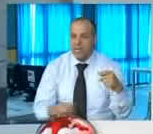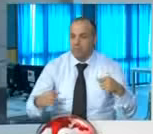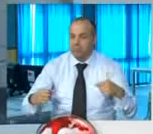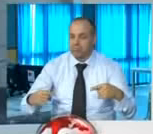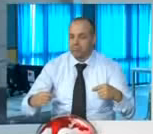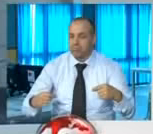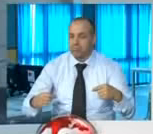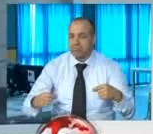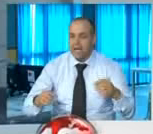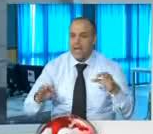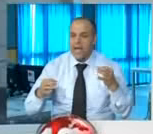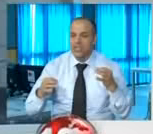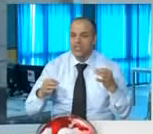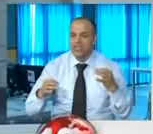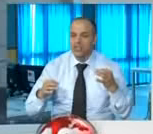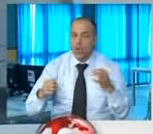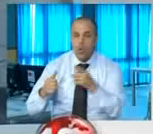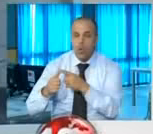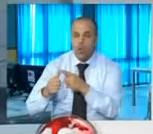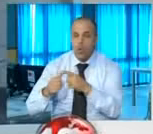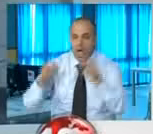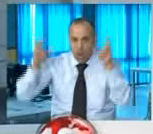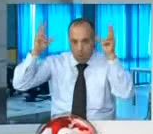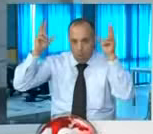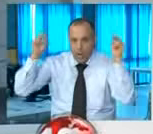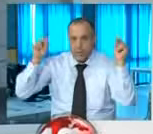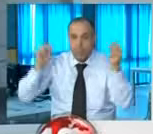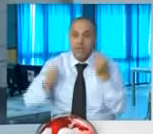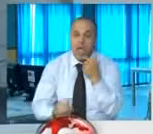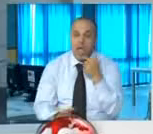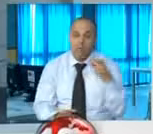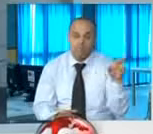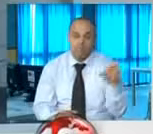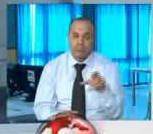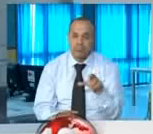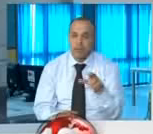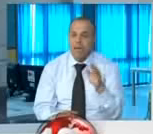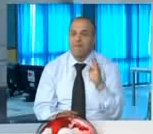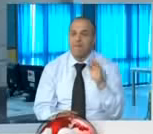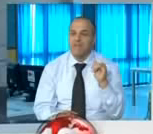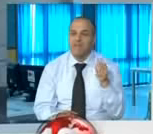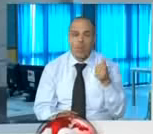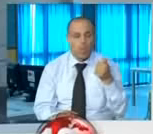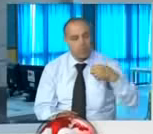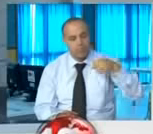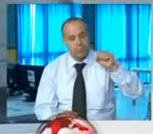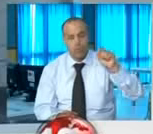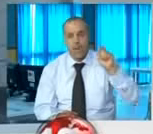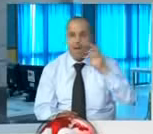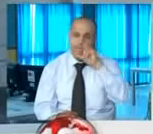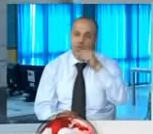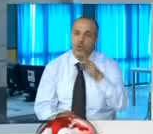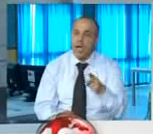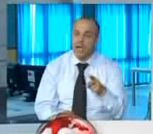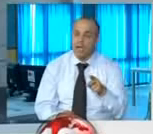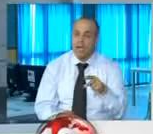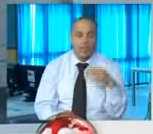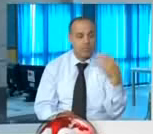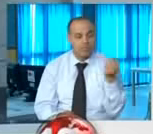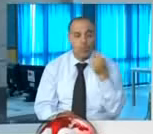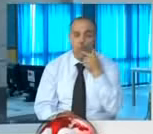مواجهات الجولة العاشرة من الدرجة الأولى الهولندية، واستعاد بنفيكا صدارة الدرجة الأولى البرتغالية فيما